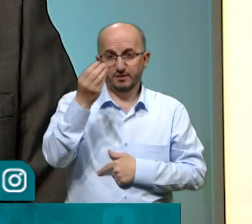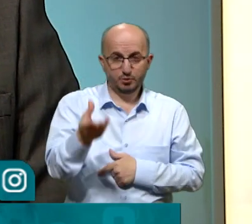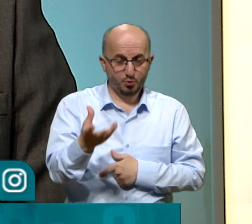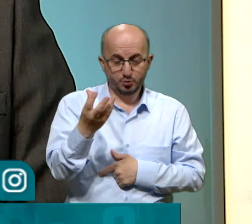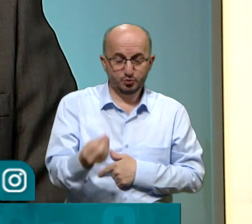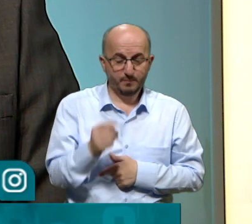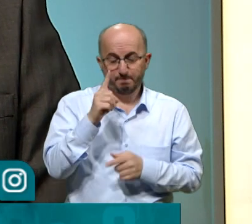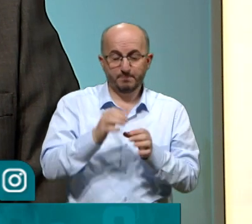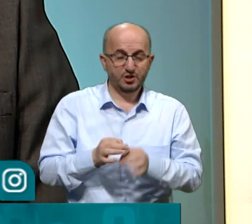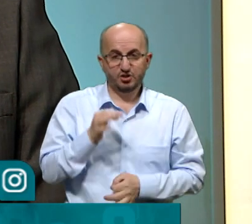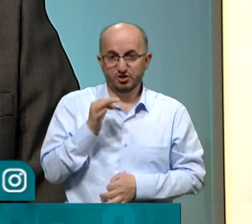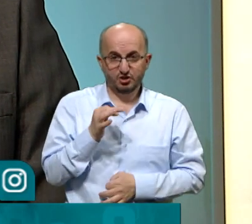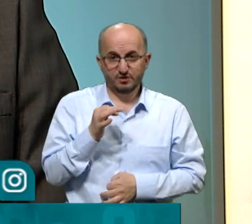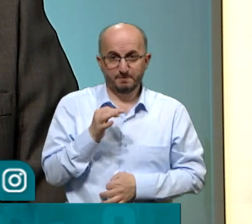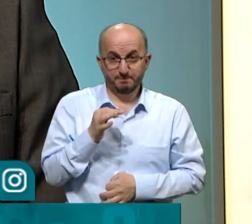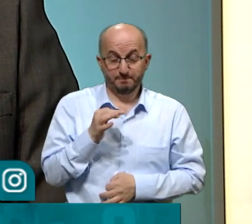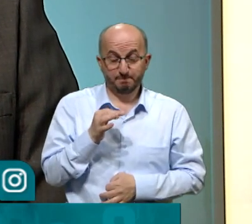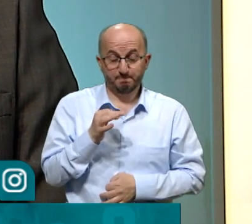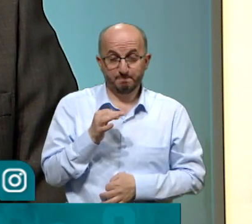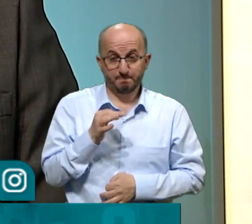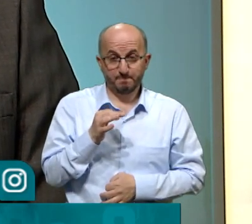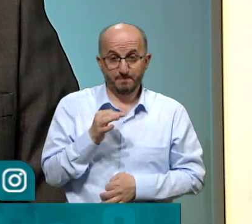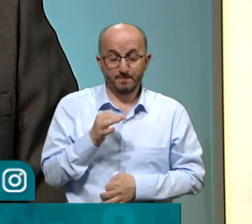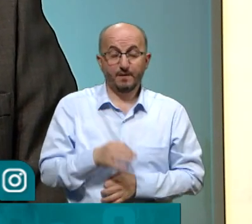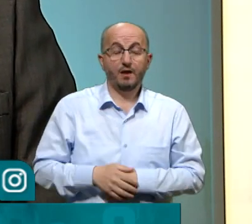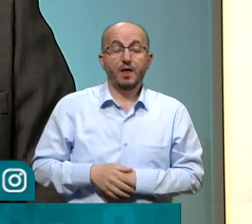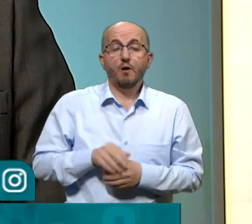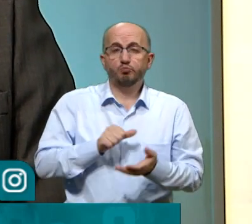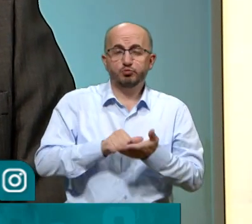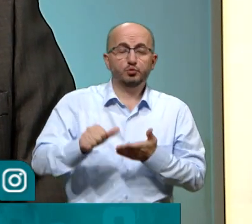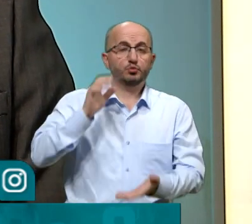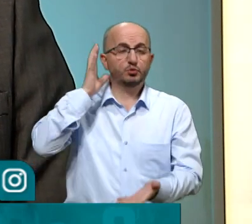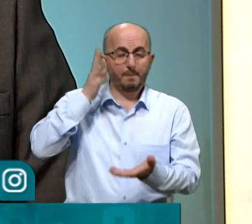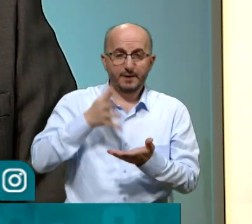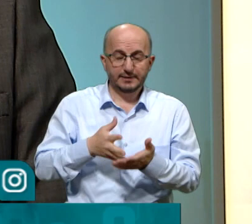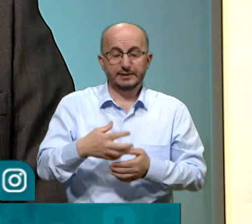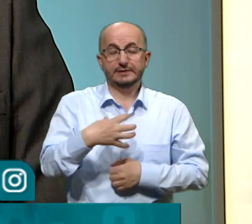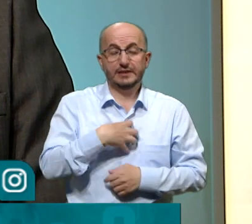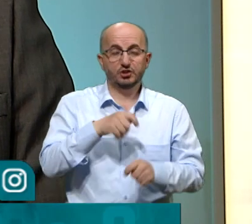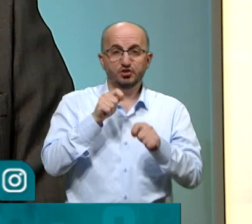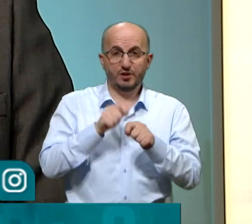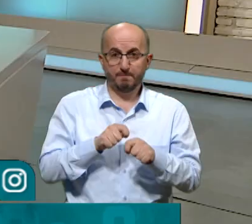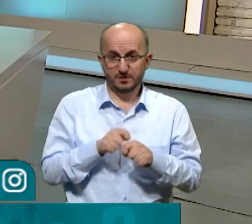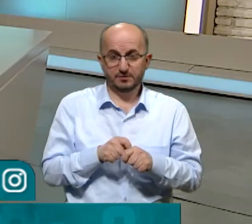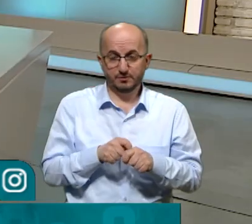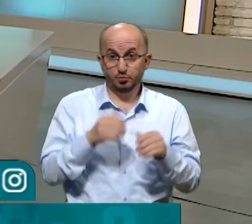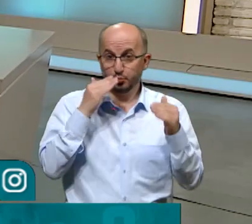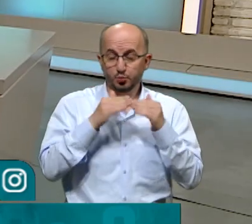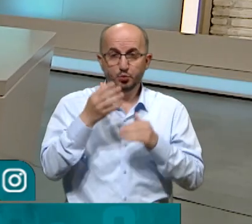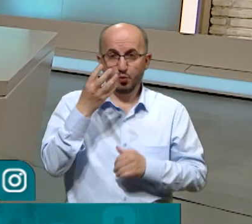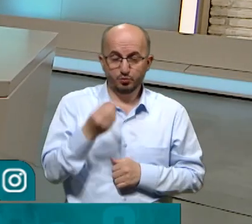kişinin Aslı olan bütün ibadetlerini kendisi yapmasıdır